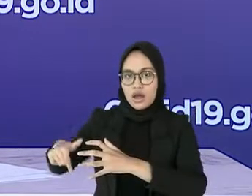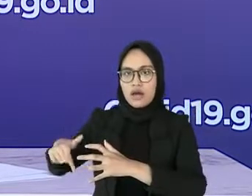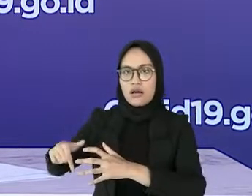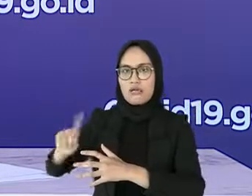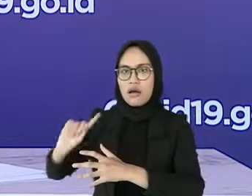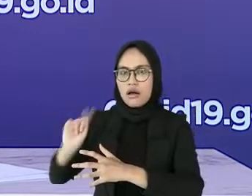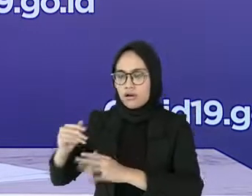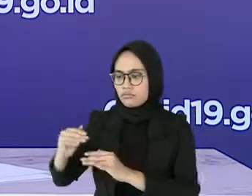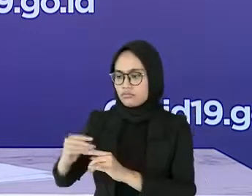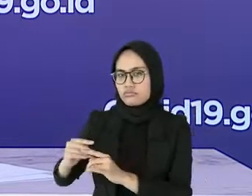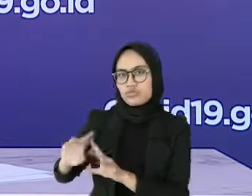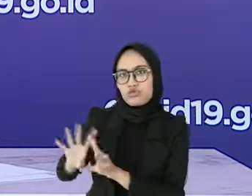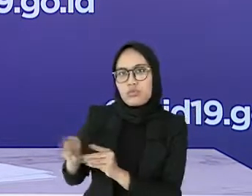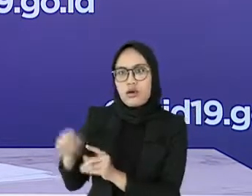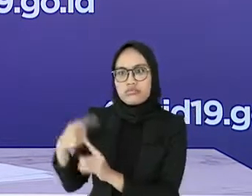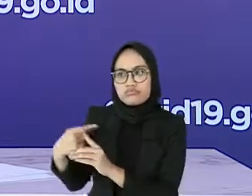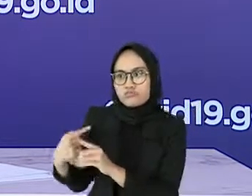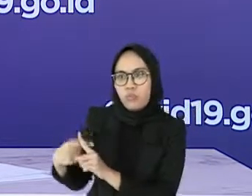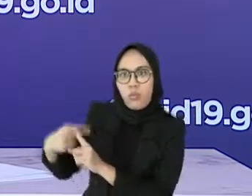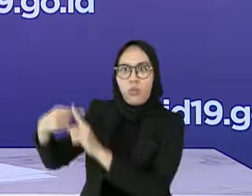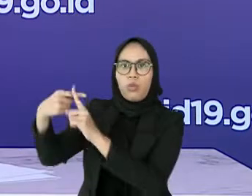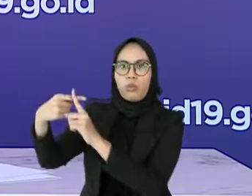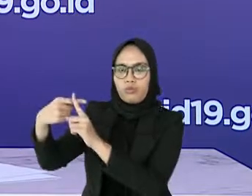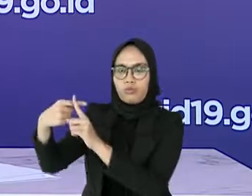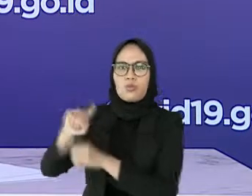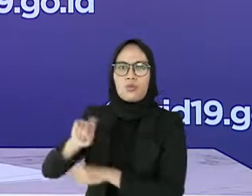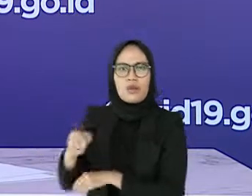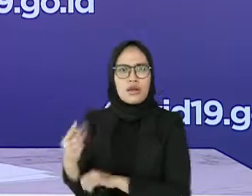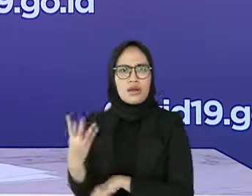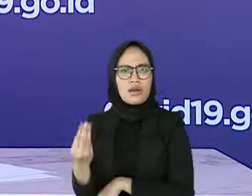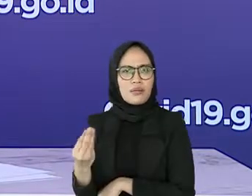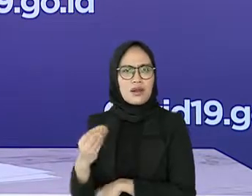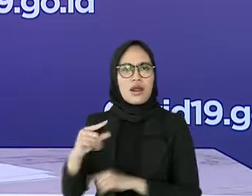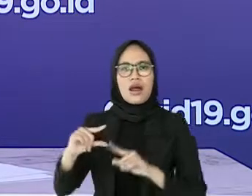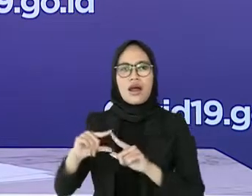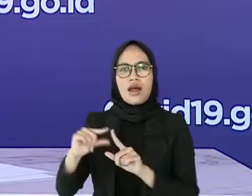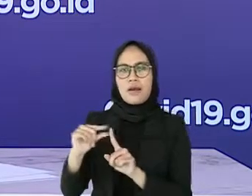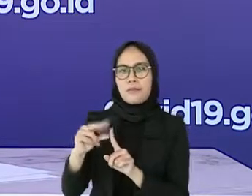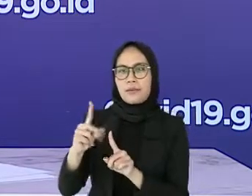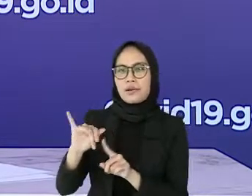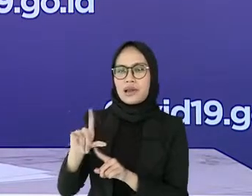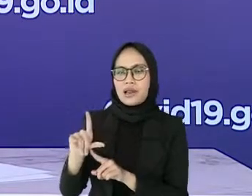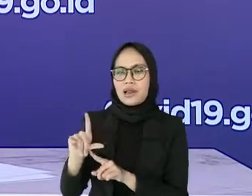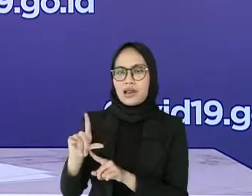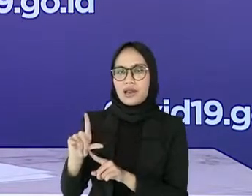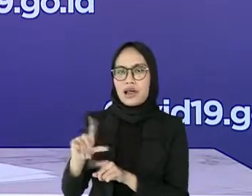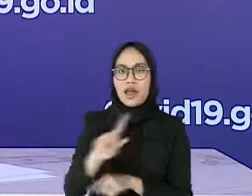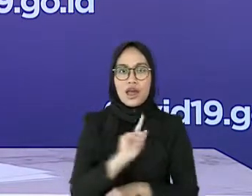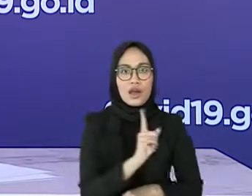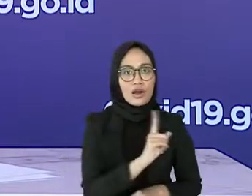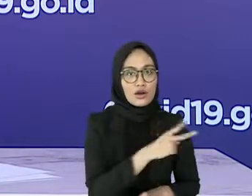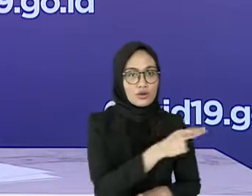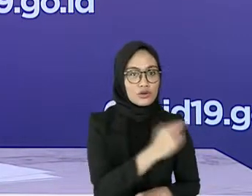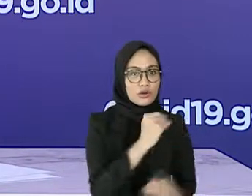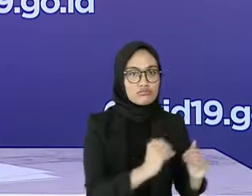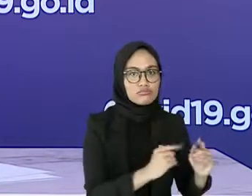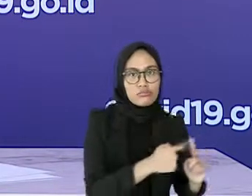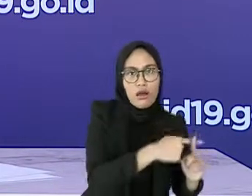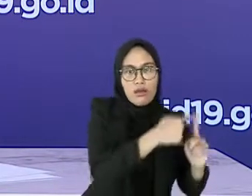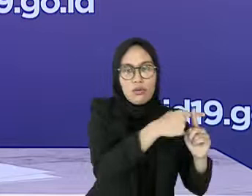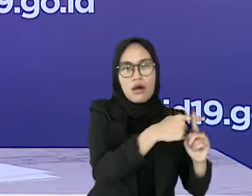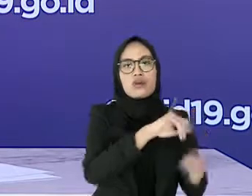dibandingkan Indonesia yaitu pada bulan April di Indonesia baru menyusul second wife pada bulan Juli